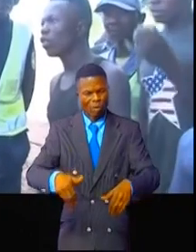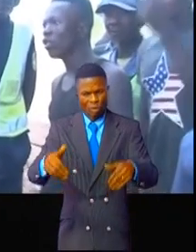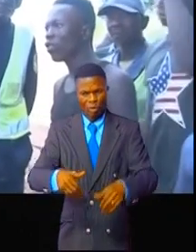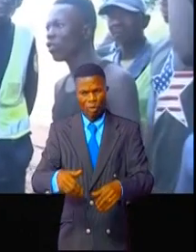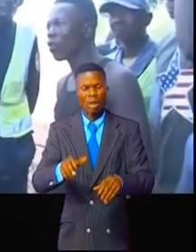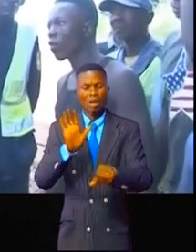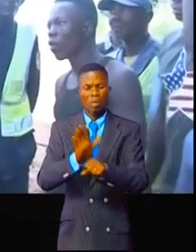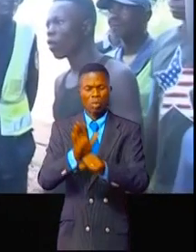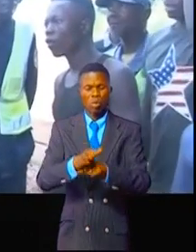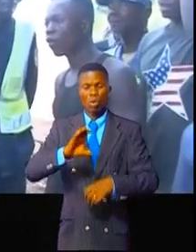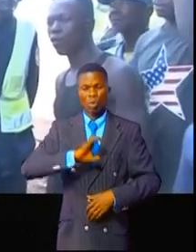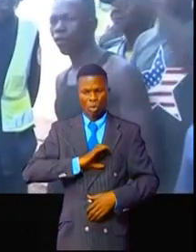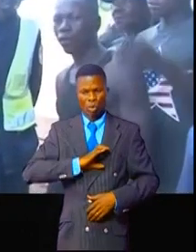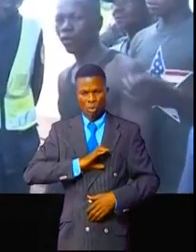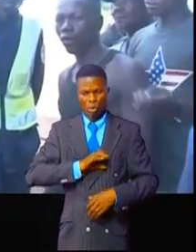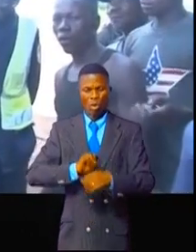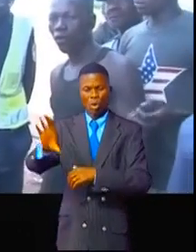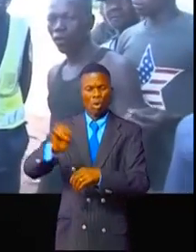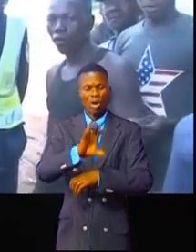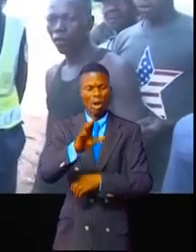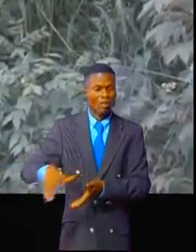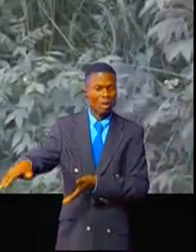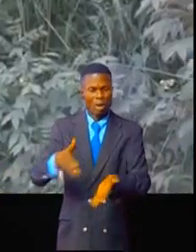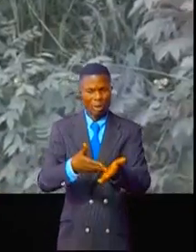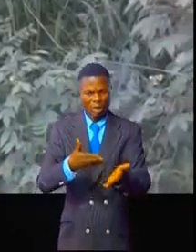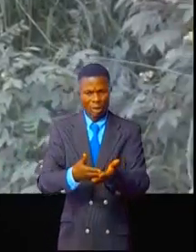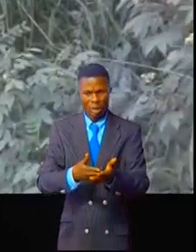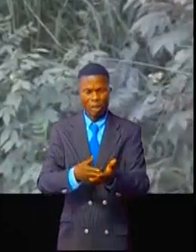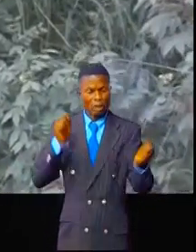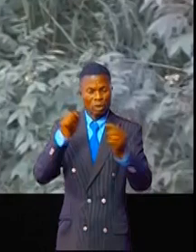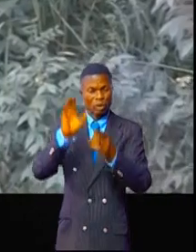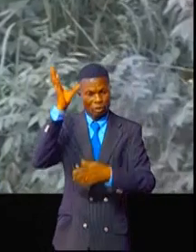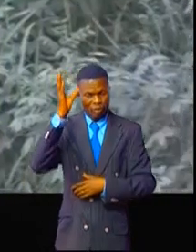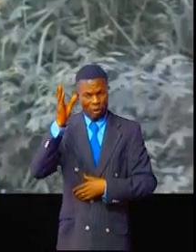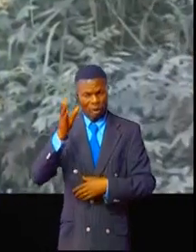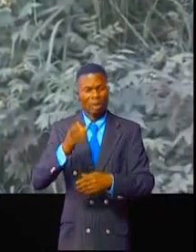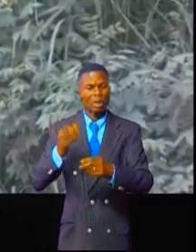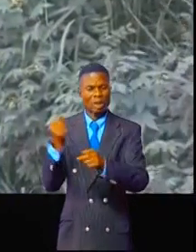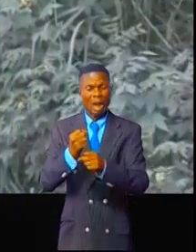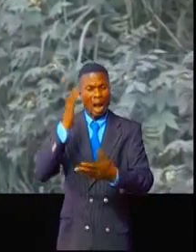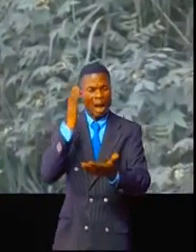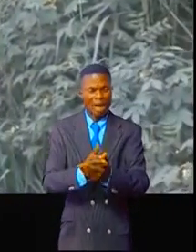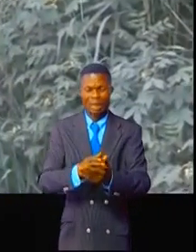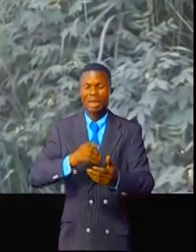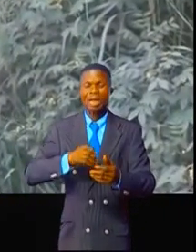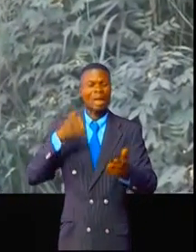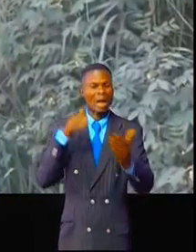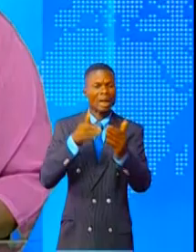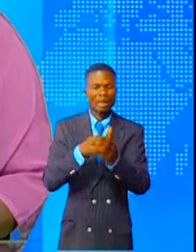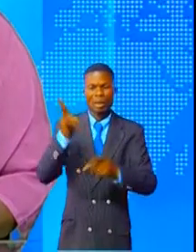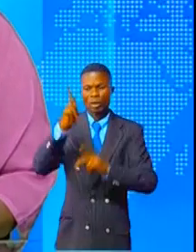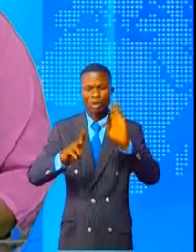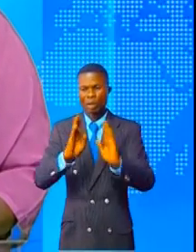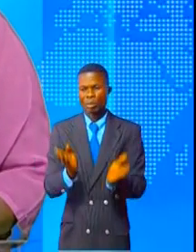les différentes factions de la police déployée le long de la route de modding au chat qui mêlant d'akata a cessé avec les tracasseries de paisibles populations